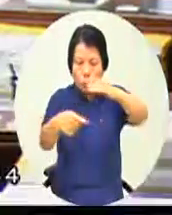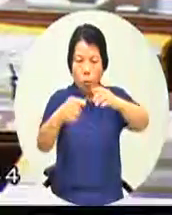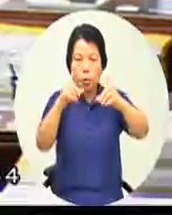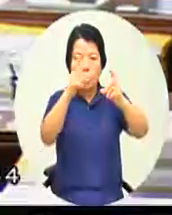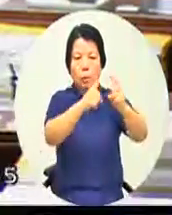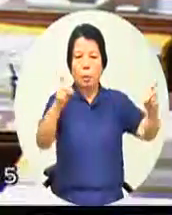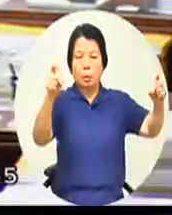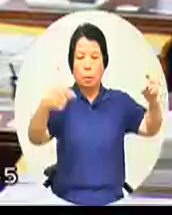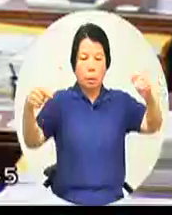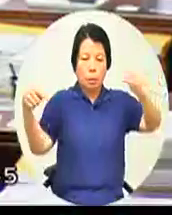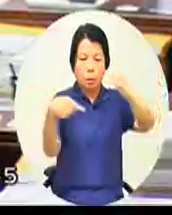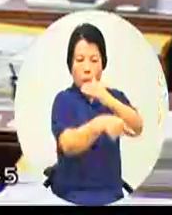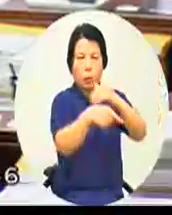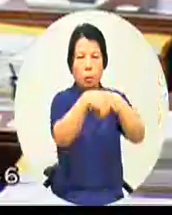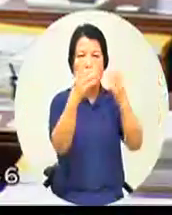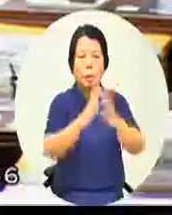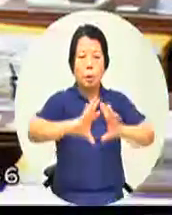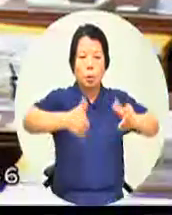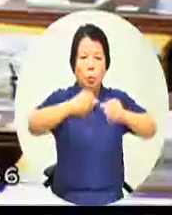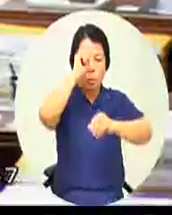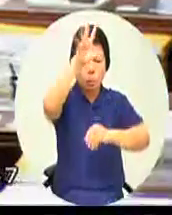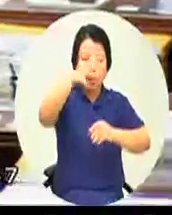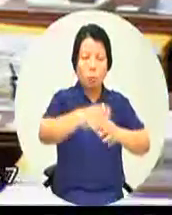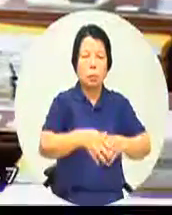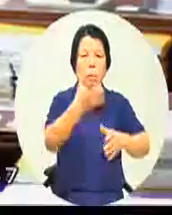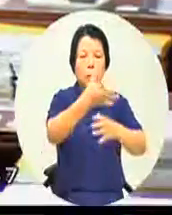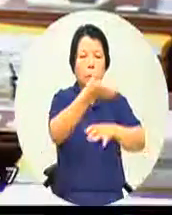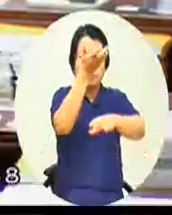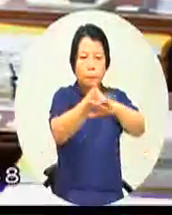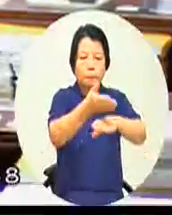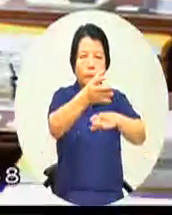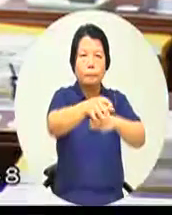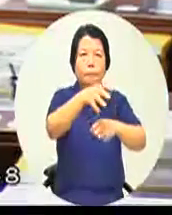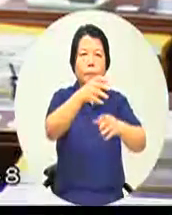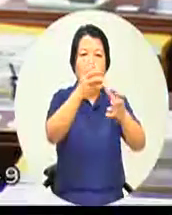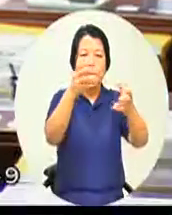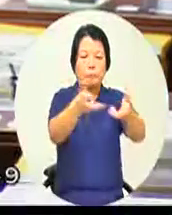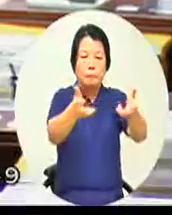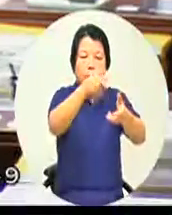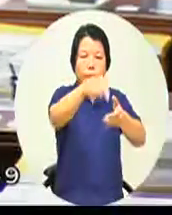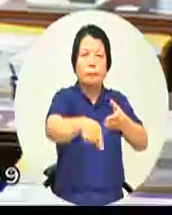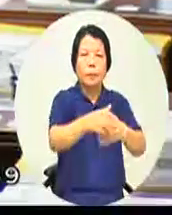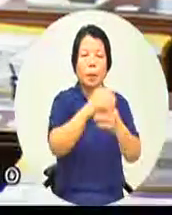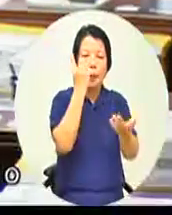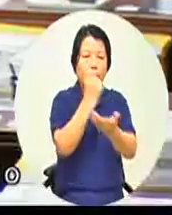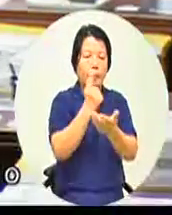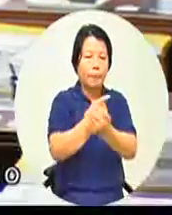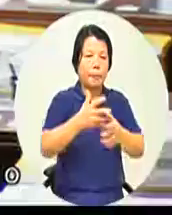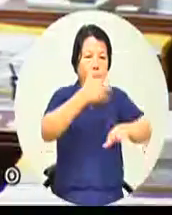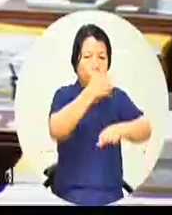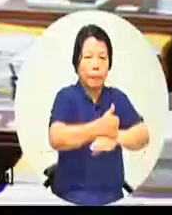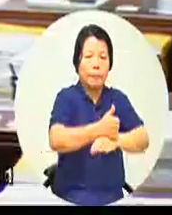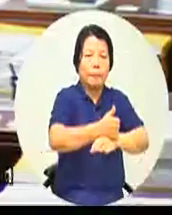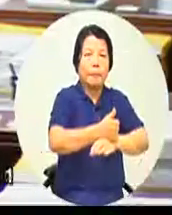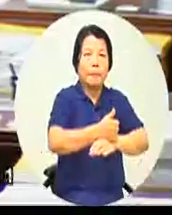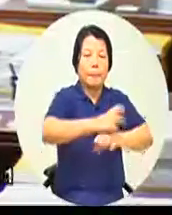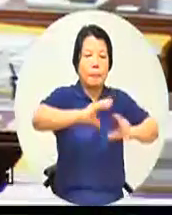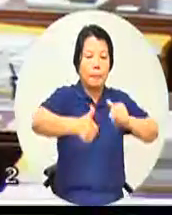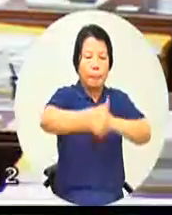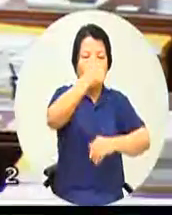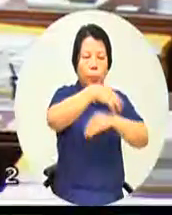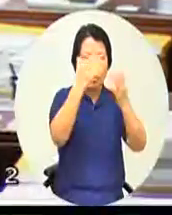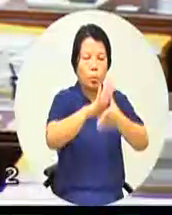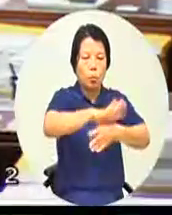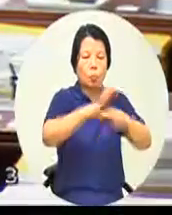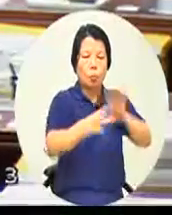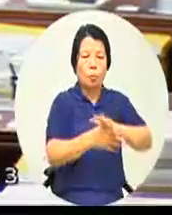们国民政府的这个眷村就把它盖在这上面。你可以看到这个一个一个每一个统治者把他的这个文化历史把它堆叠上